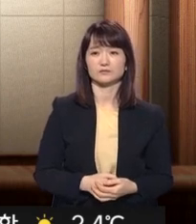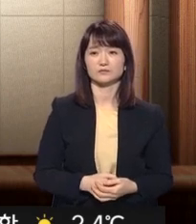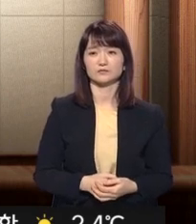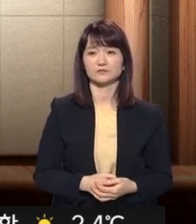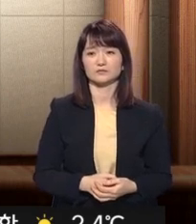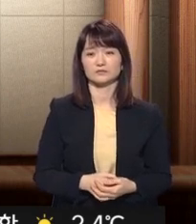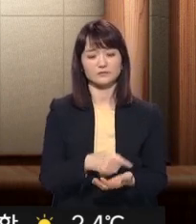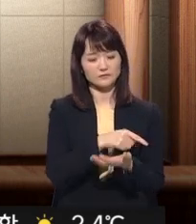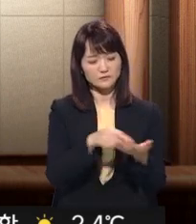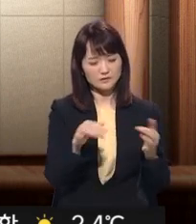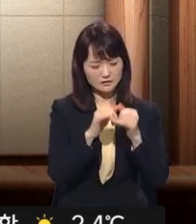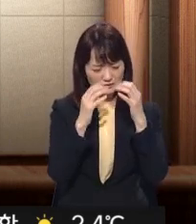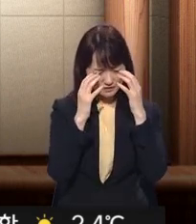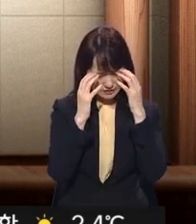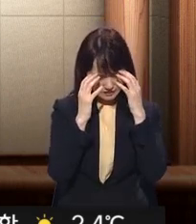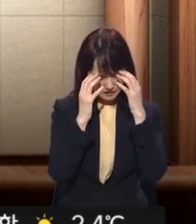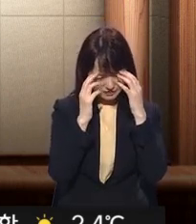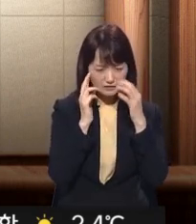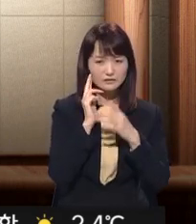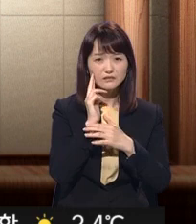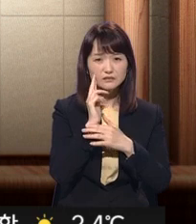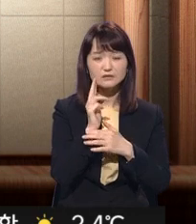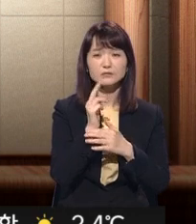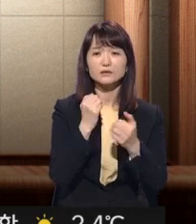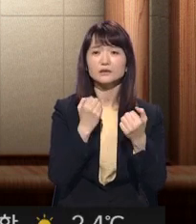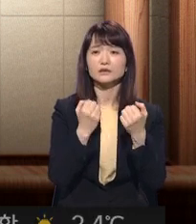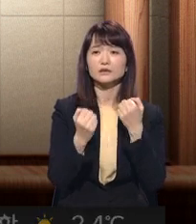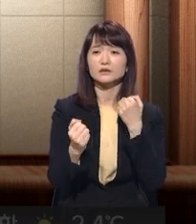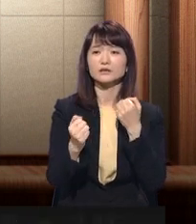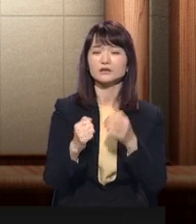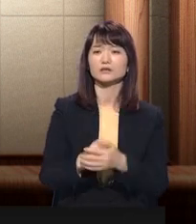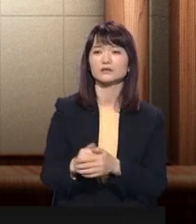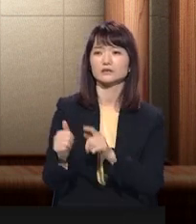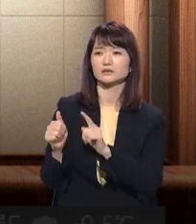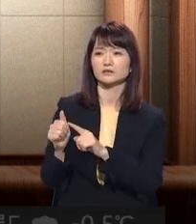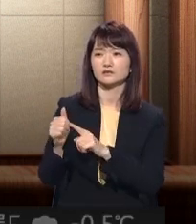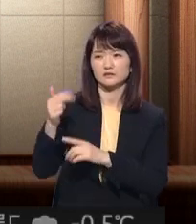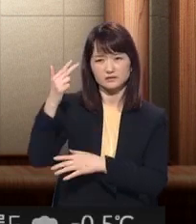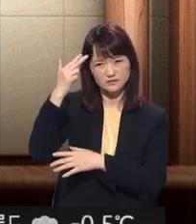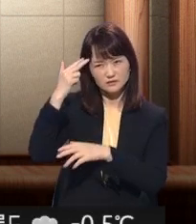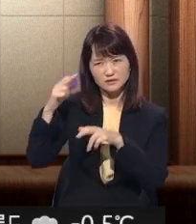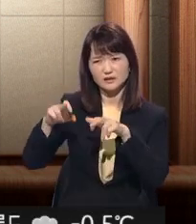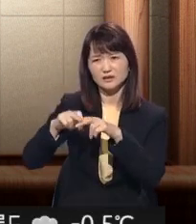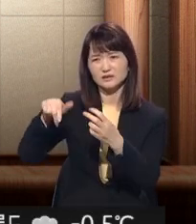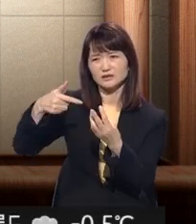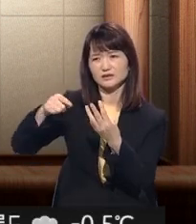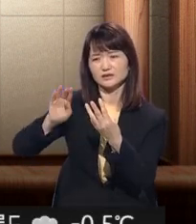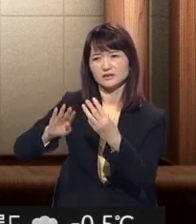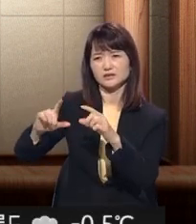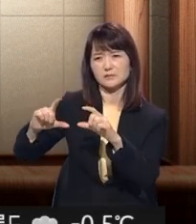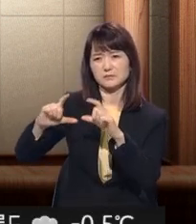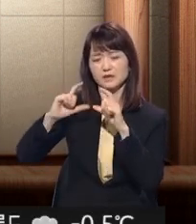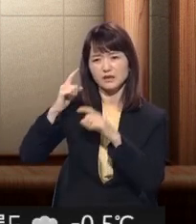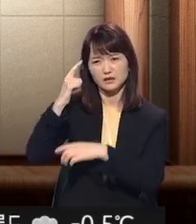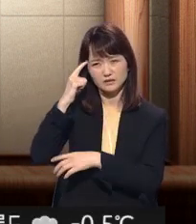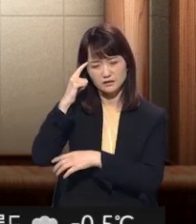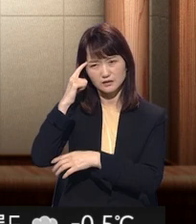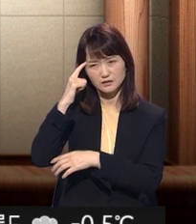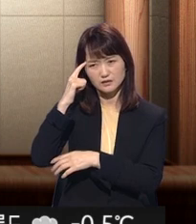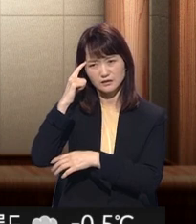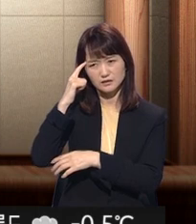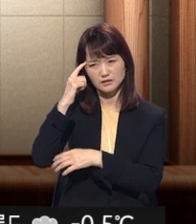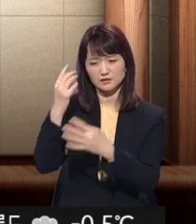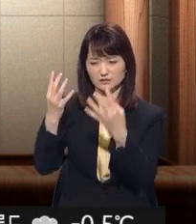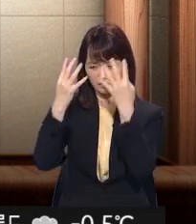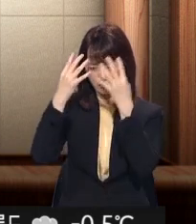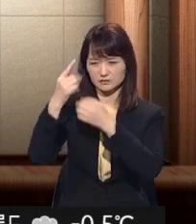겪었지 않겠습니까 피해자가 그럼에도 불구하고 피고인이 지적장에 상급입니다 3급 그런 것들을 고려해서 지금